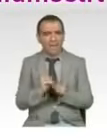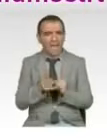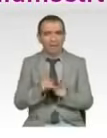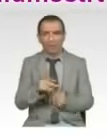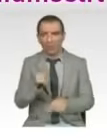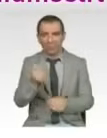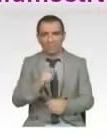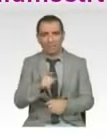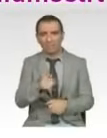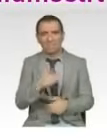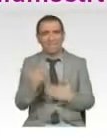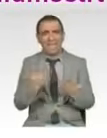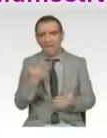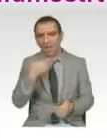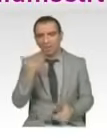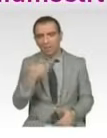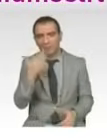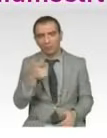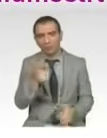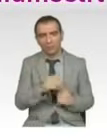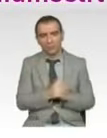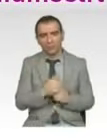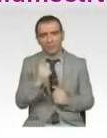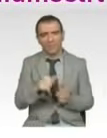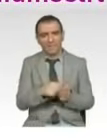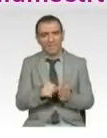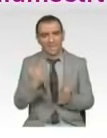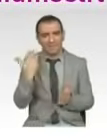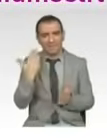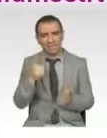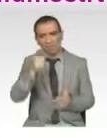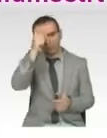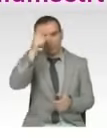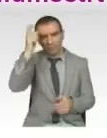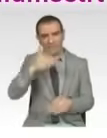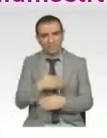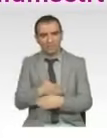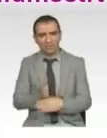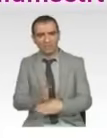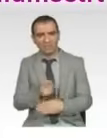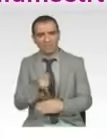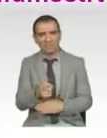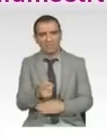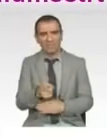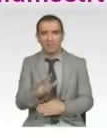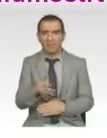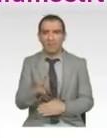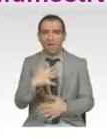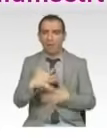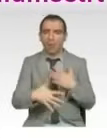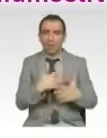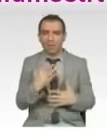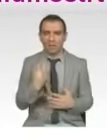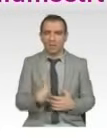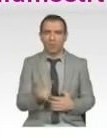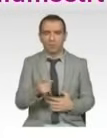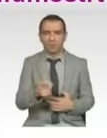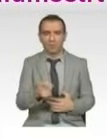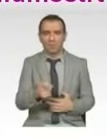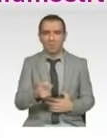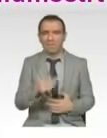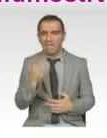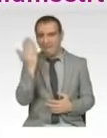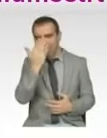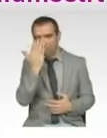Evet. Ne anlatıyordun orada? Ne şey yapıyordun? Ben bir dönem ya şöyle Türkiye'de geçirdiğimiz işte bazı olaylar oluyor. İşte